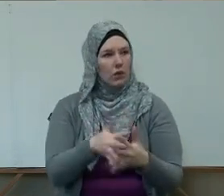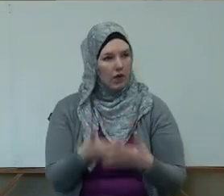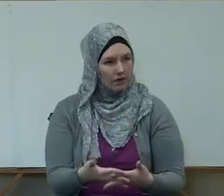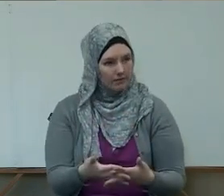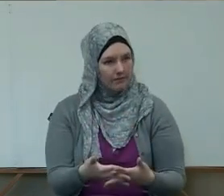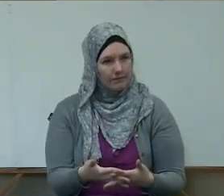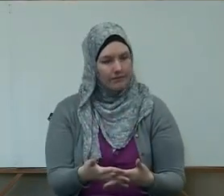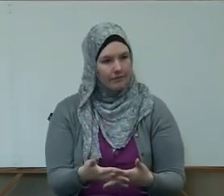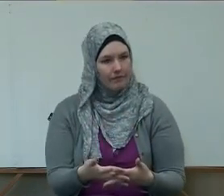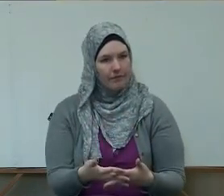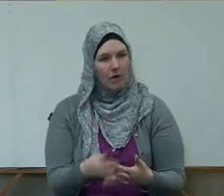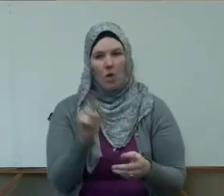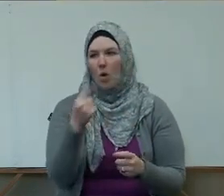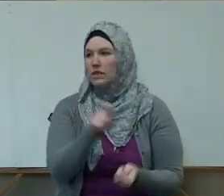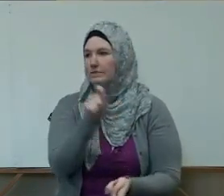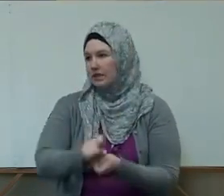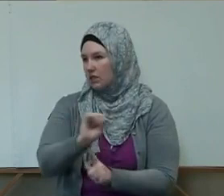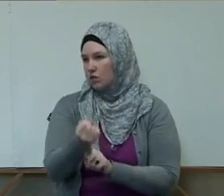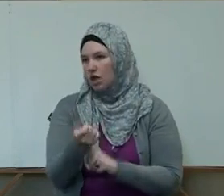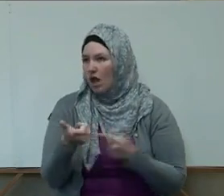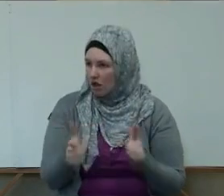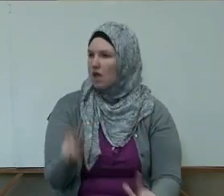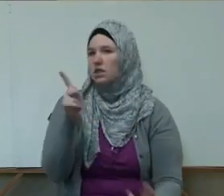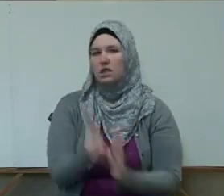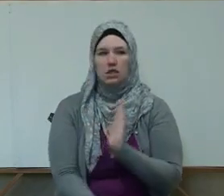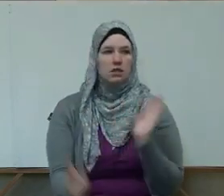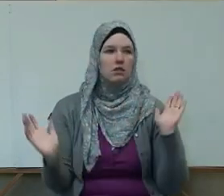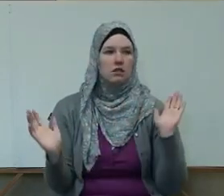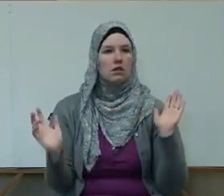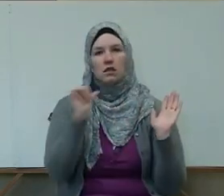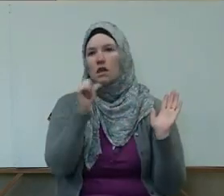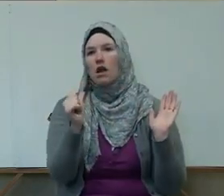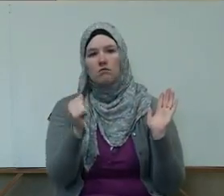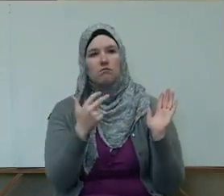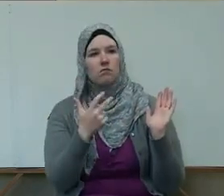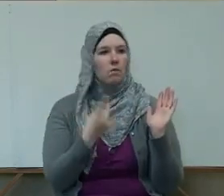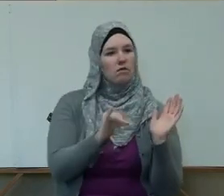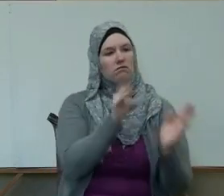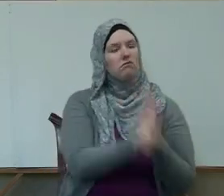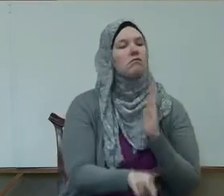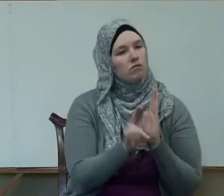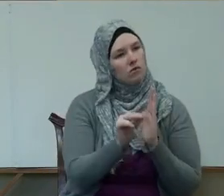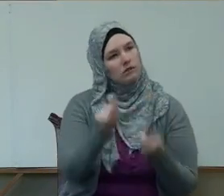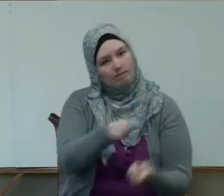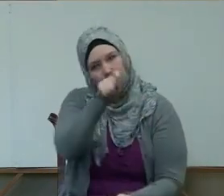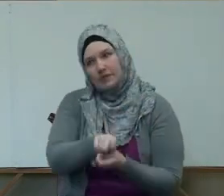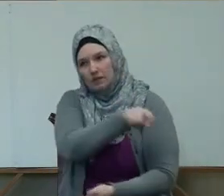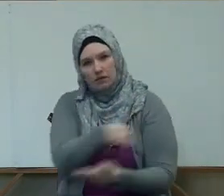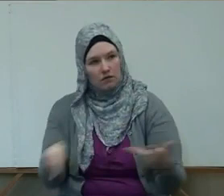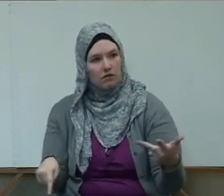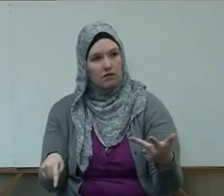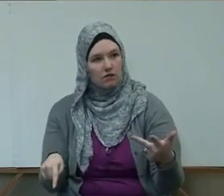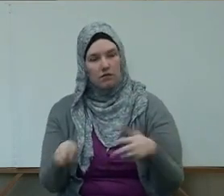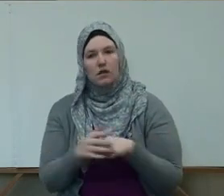says, وَقَاتِلُوا فِي سَبِيلِ اللَّهِ الَّذِينَ يُقَاتِلُونَكُمْ. And fight in the path